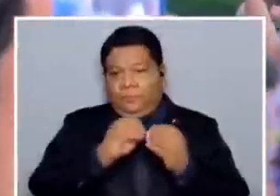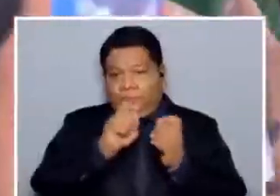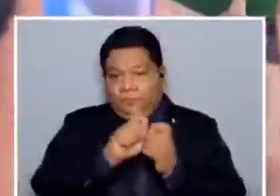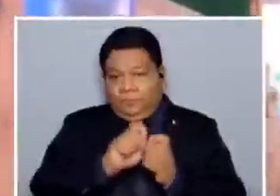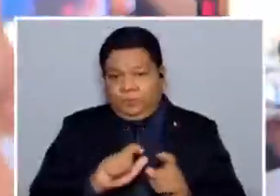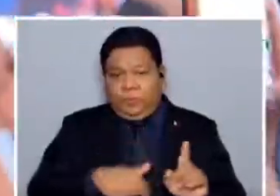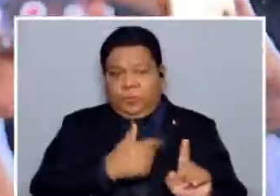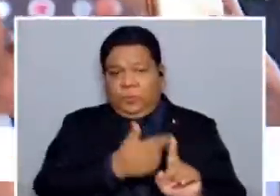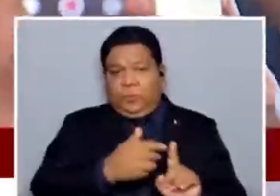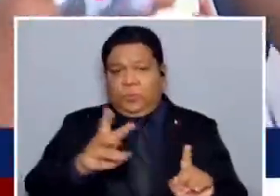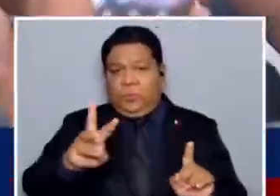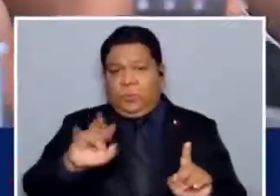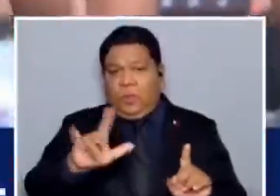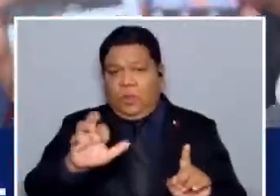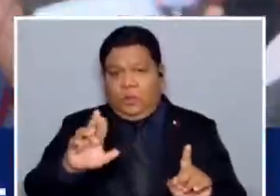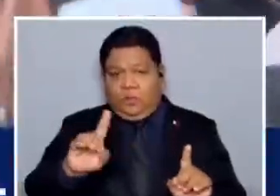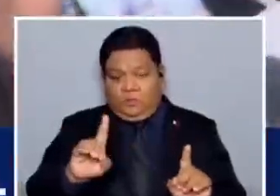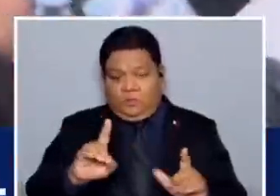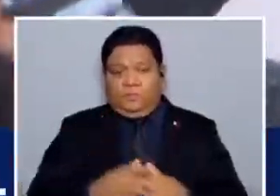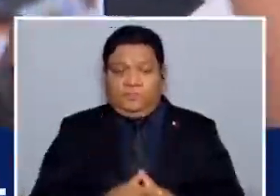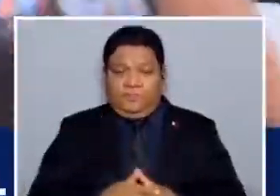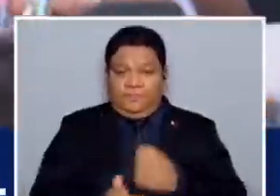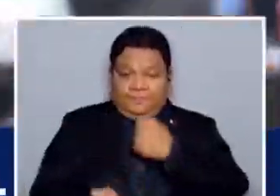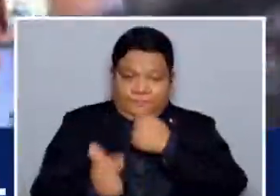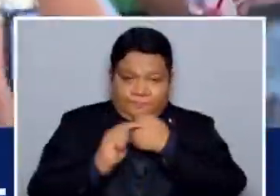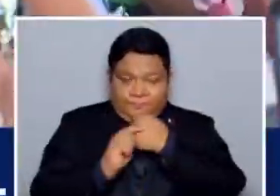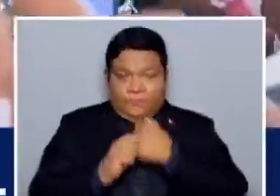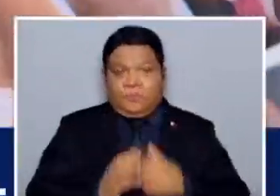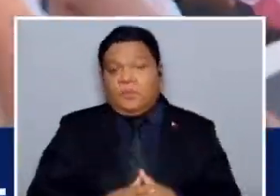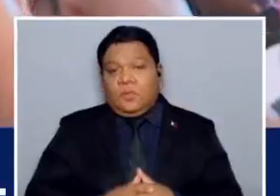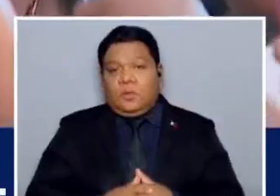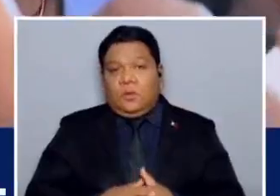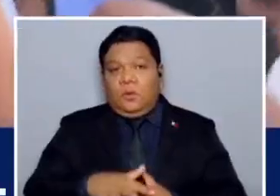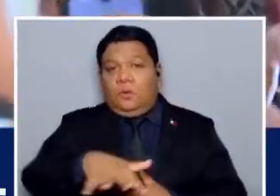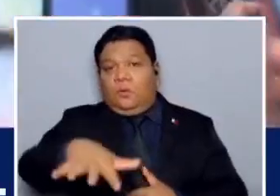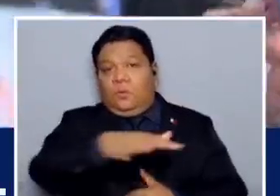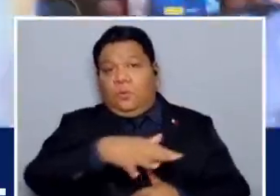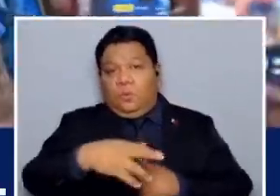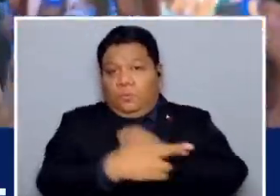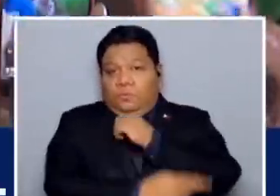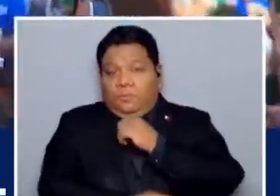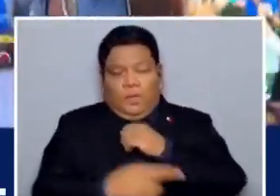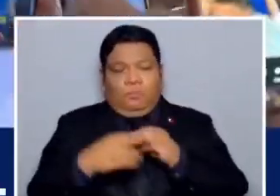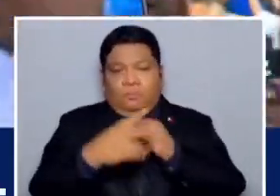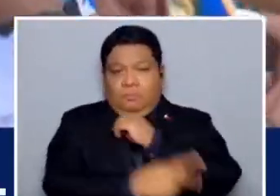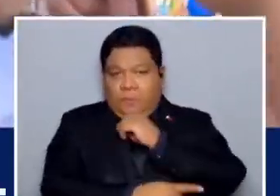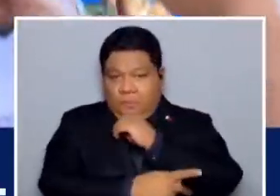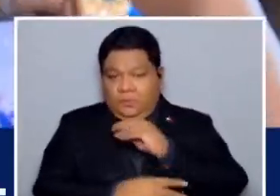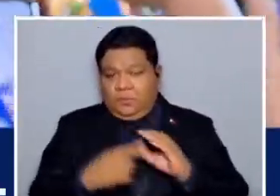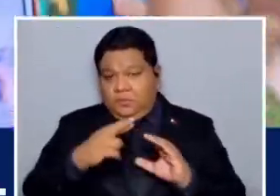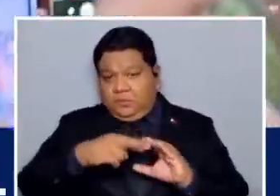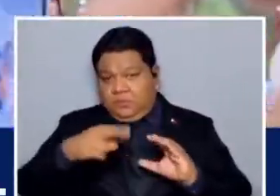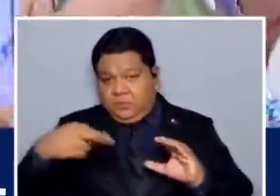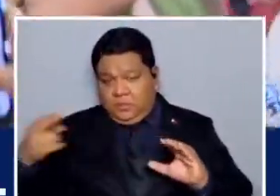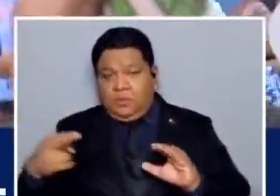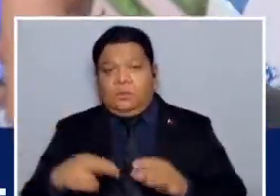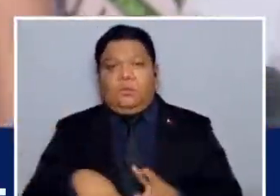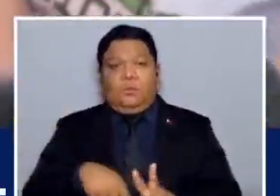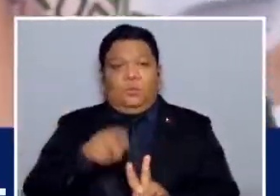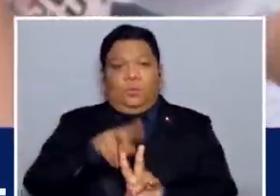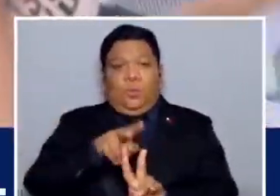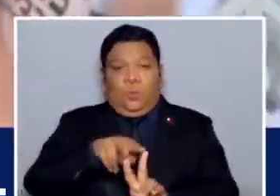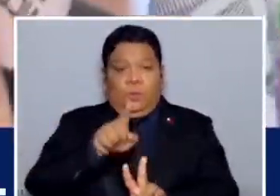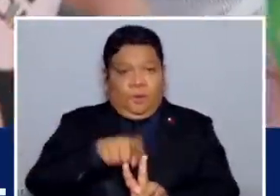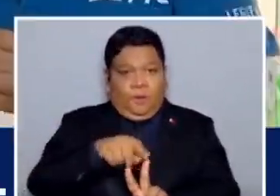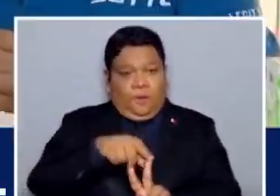Sa mga tagalalawigan naman ng Rizal, inilatag ni na Senador Ping Lacson at running mate na si Senate President Tito Soto ang